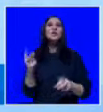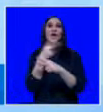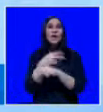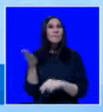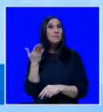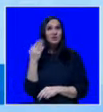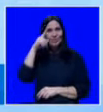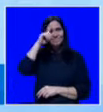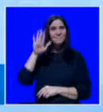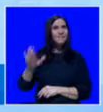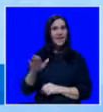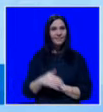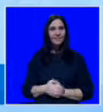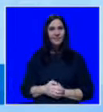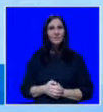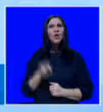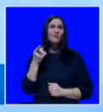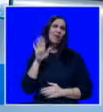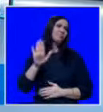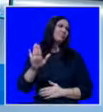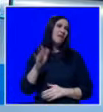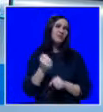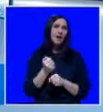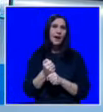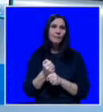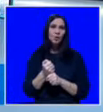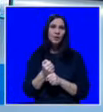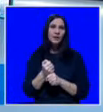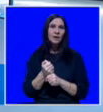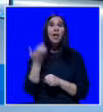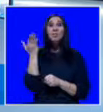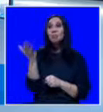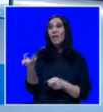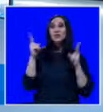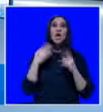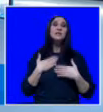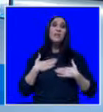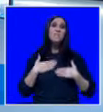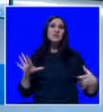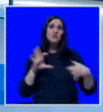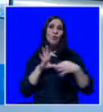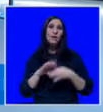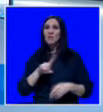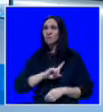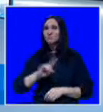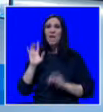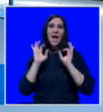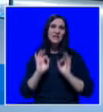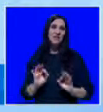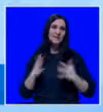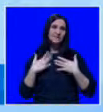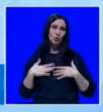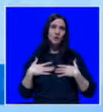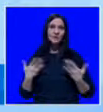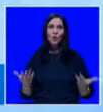нейн. Но това си е тяхна работа. Те да решават, за мен сглобката е неестествено